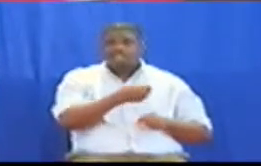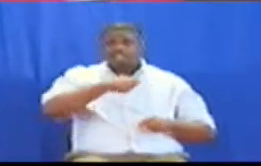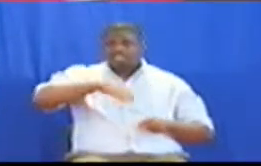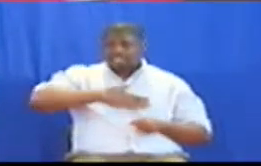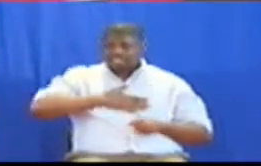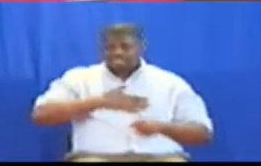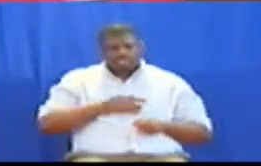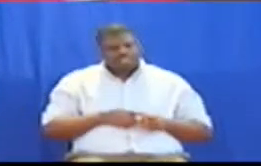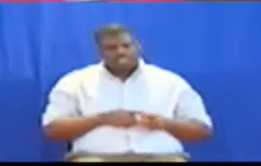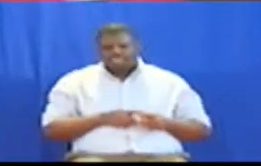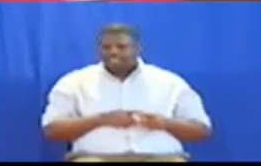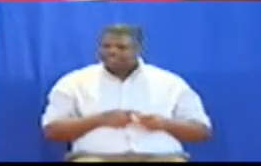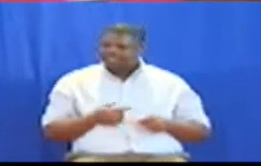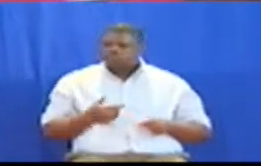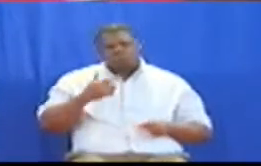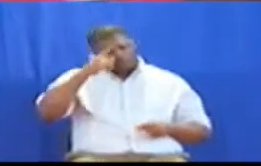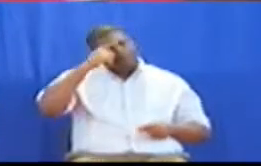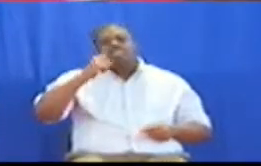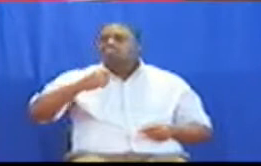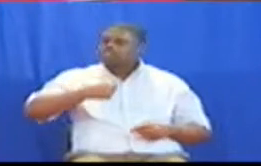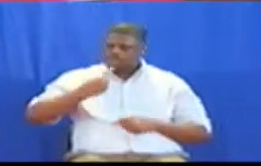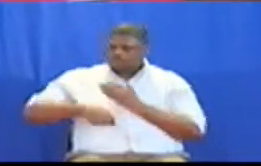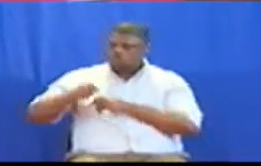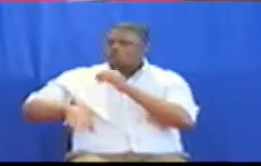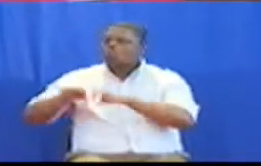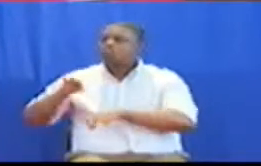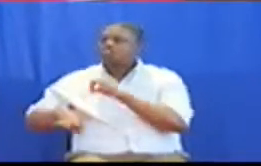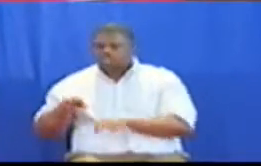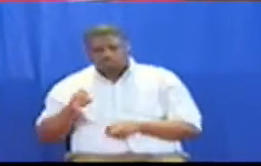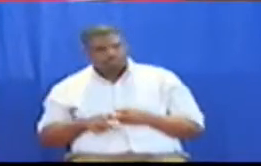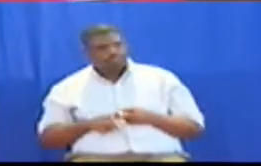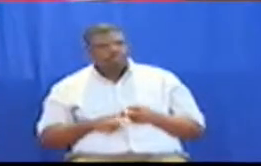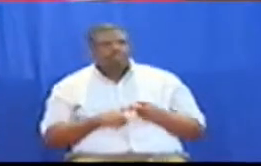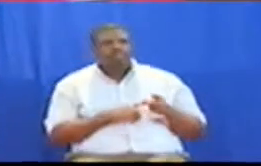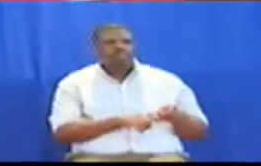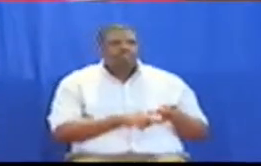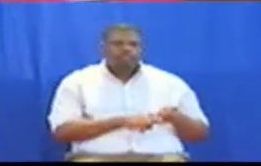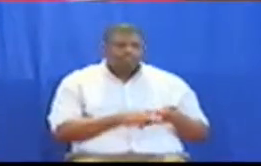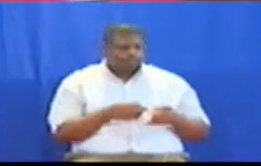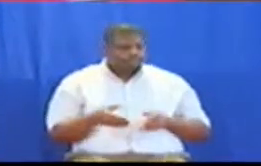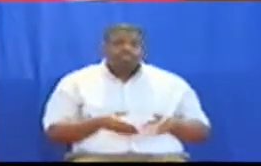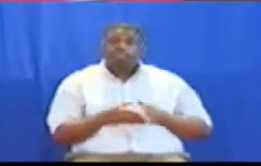twende kifua mbele kwenye uchaguzi. Mheshimiwa Spika, mtaani